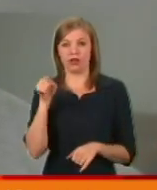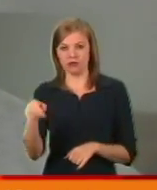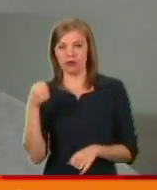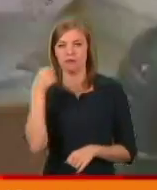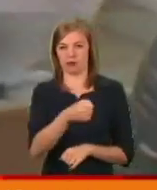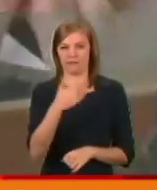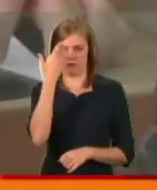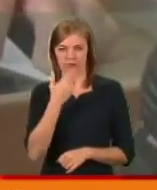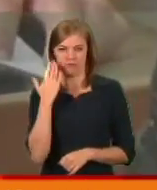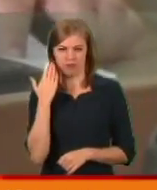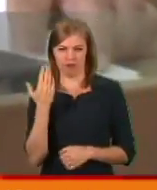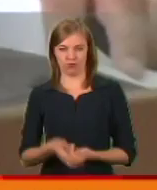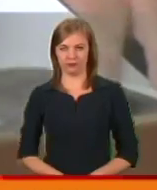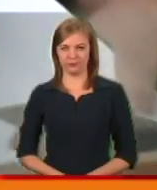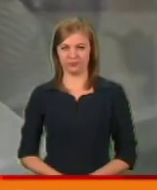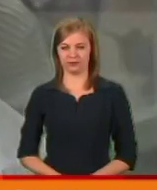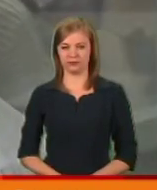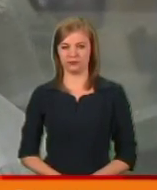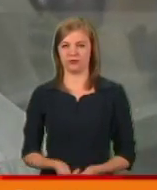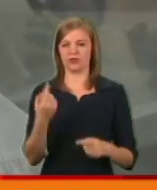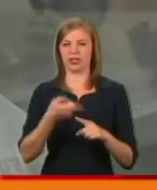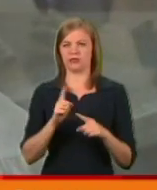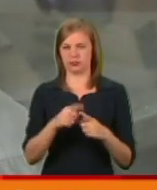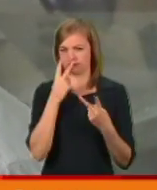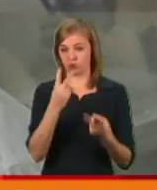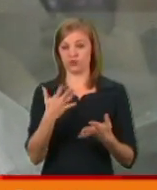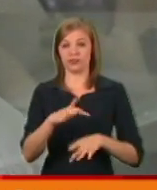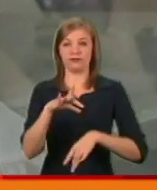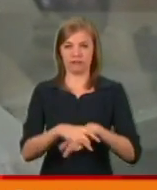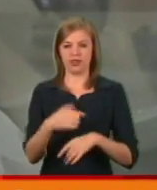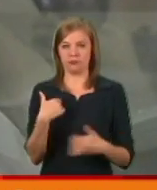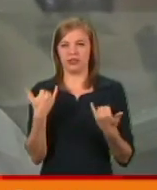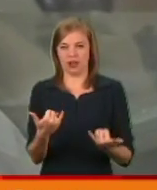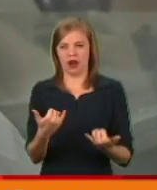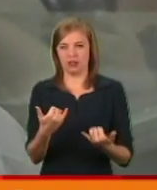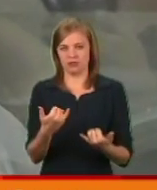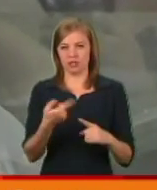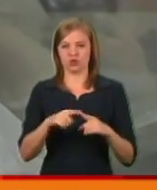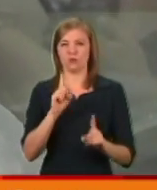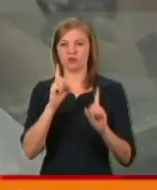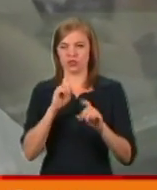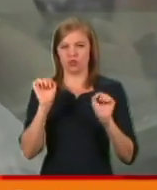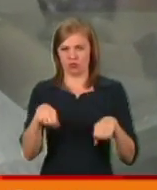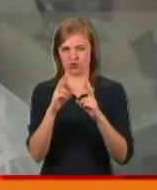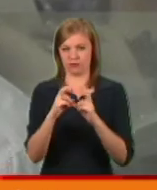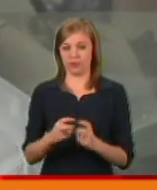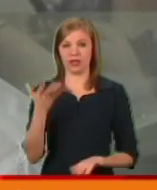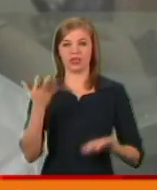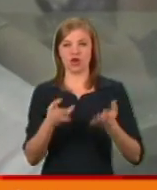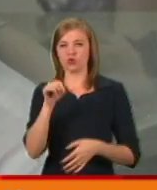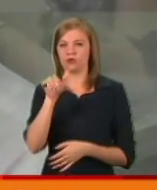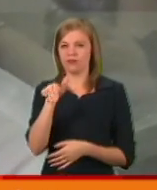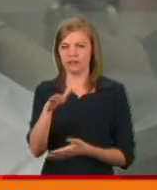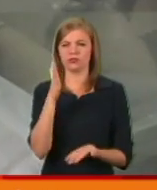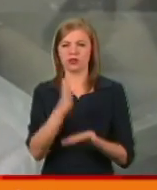бив у праву. Це очевидний факт, який ми наразі в судовому засіданні можемо дослідити. Якщо на відео